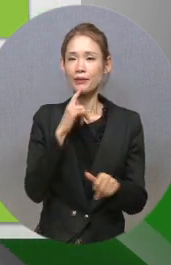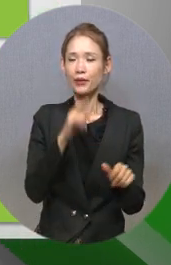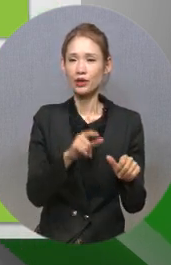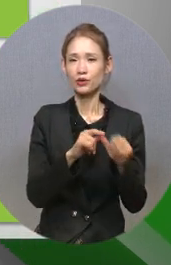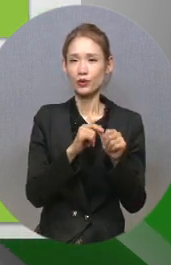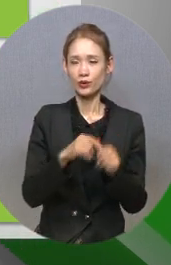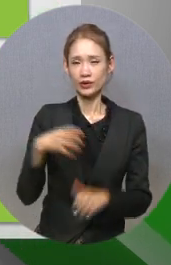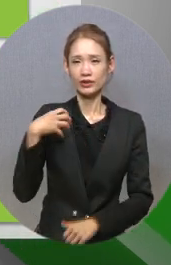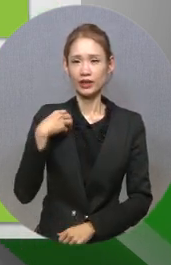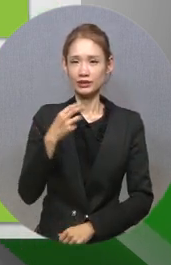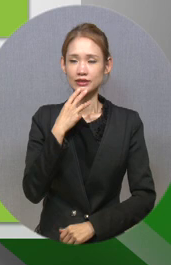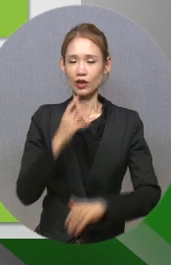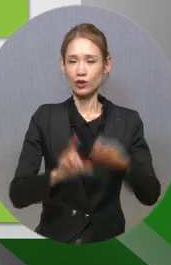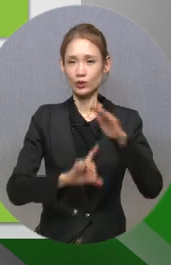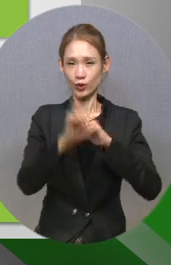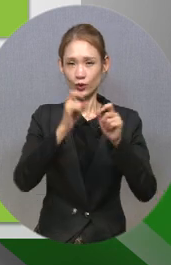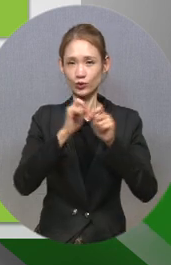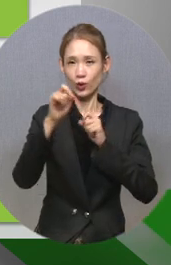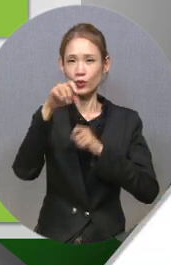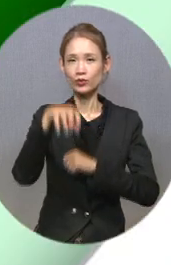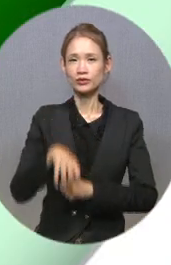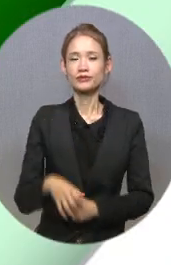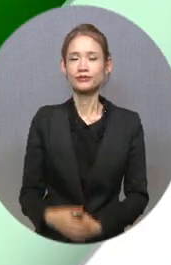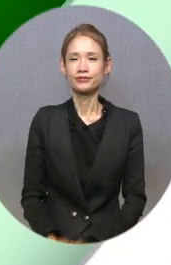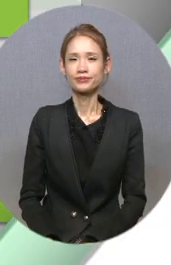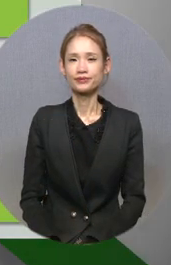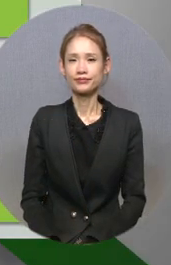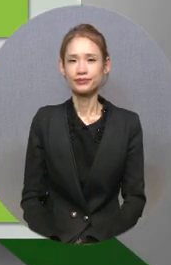채용하며 담당기사는 서울 동부시입니다.